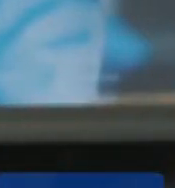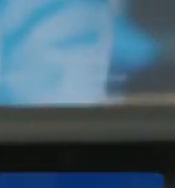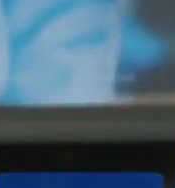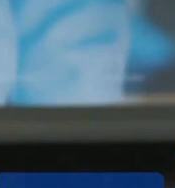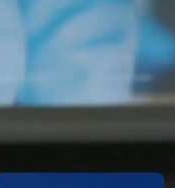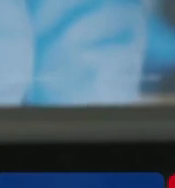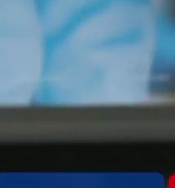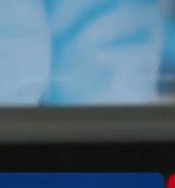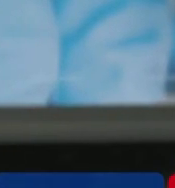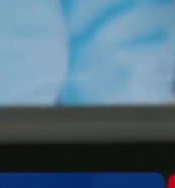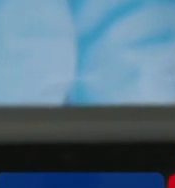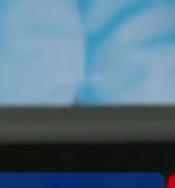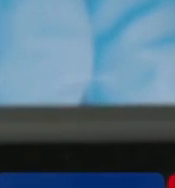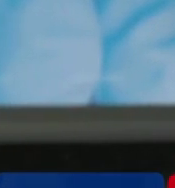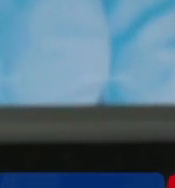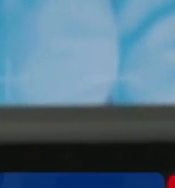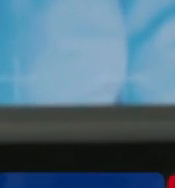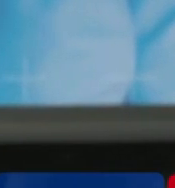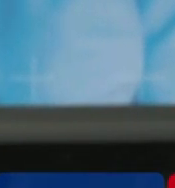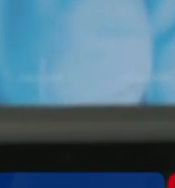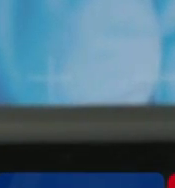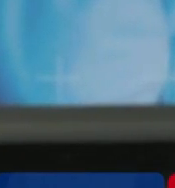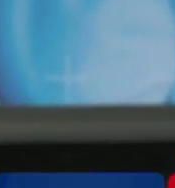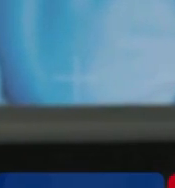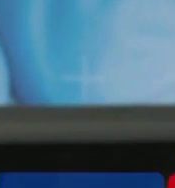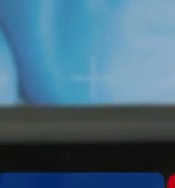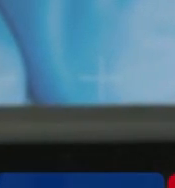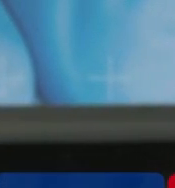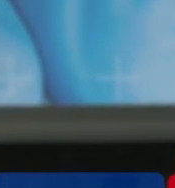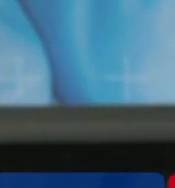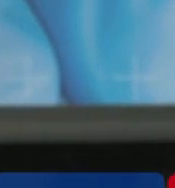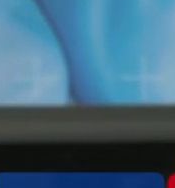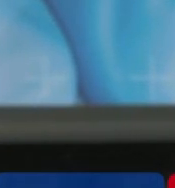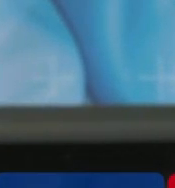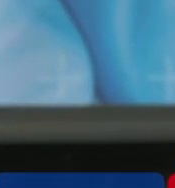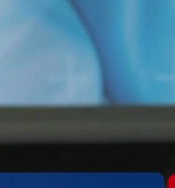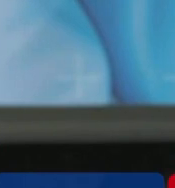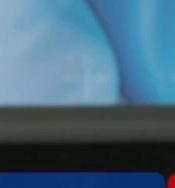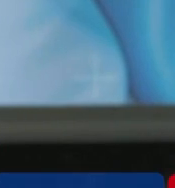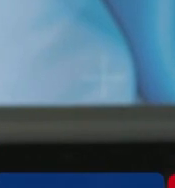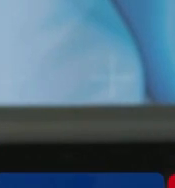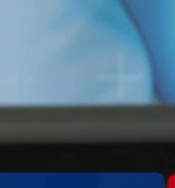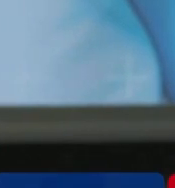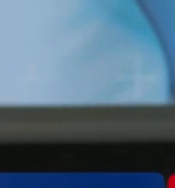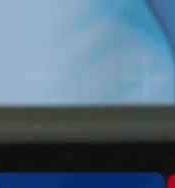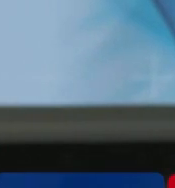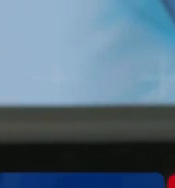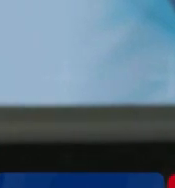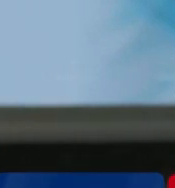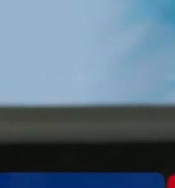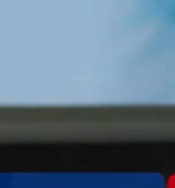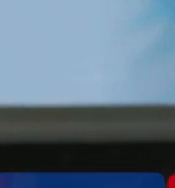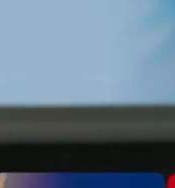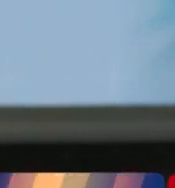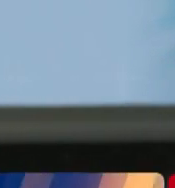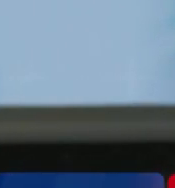Najbliższe minuty to szereg odpowiedzi na Państwa pytania i wątpliwości. Bardzo dziękujemy za zaufanie. Koronawirus poradnik i obiecujemy, że zrobimy